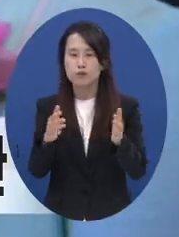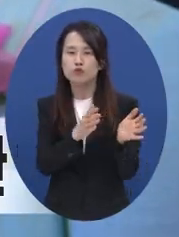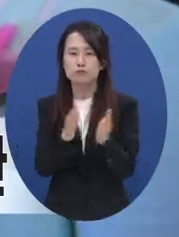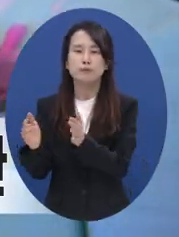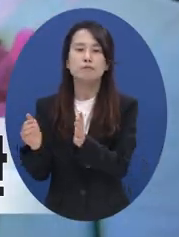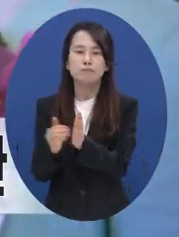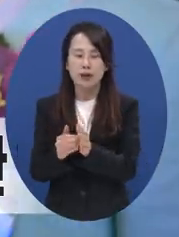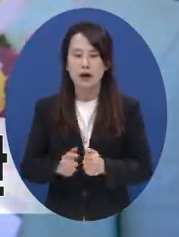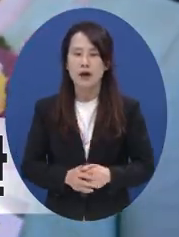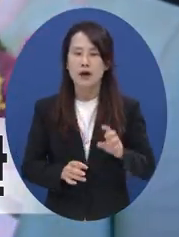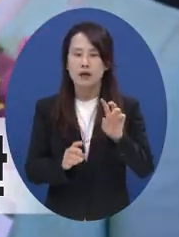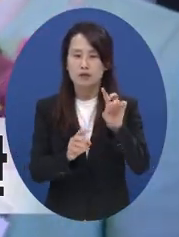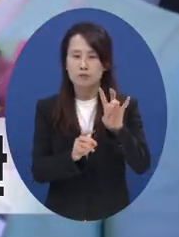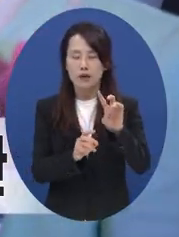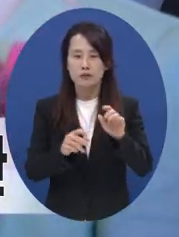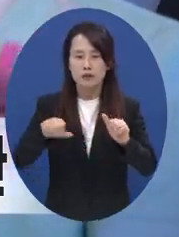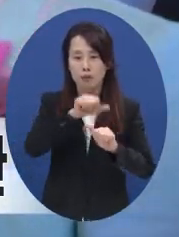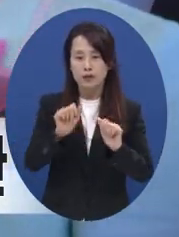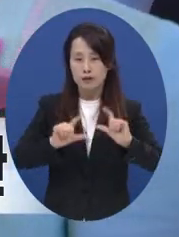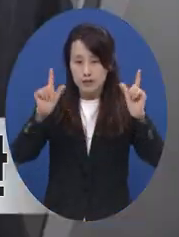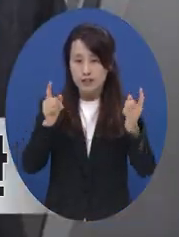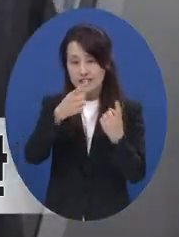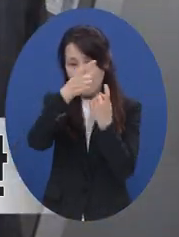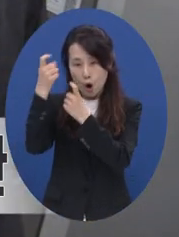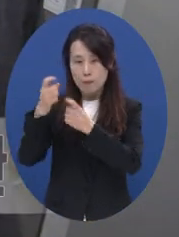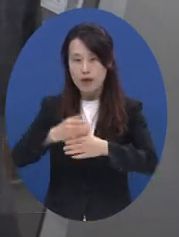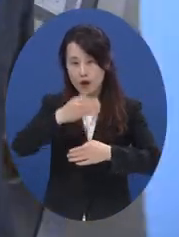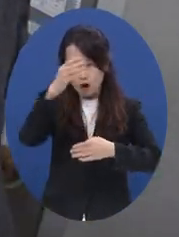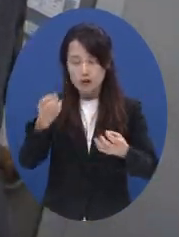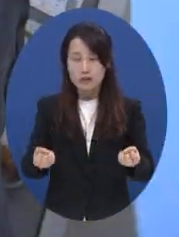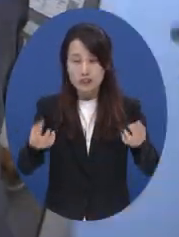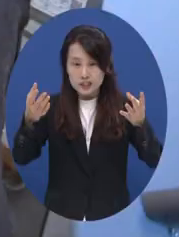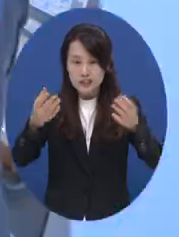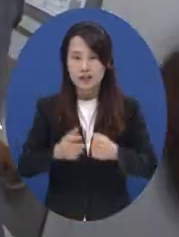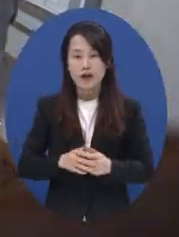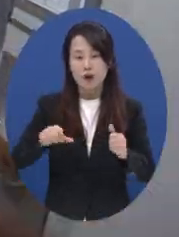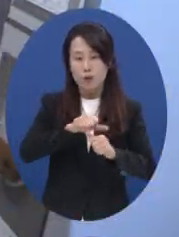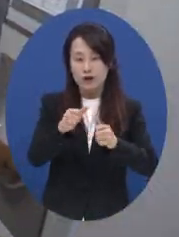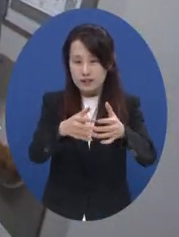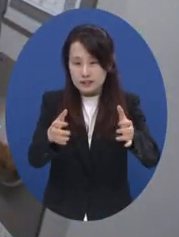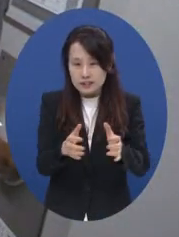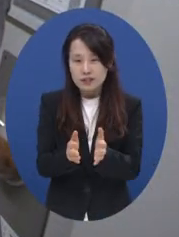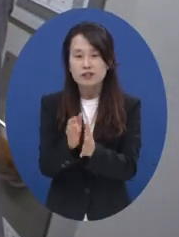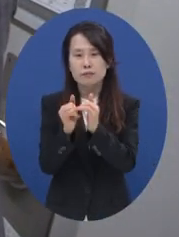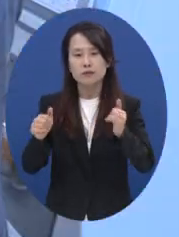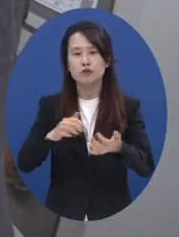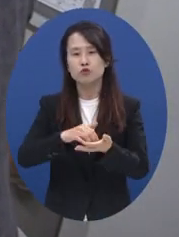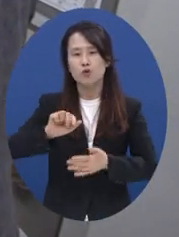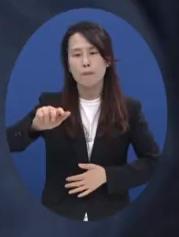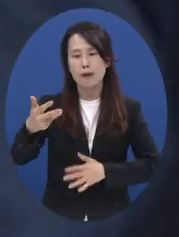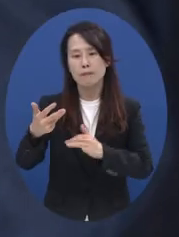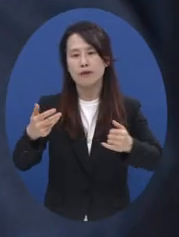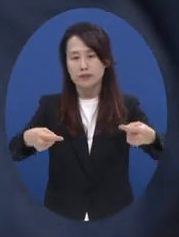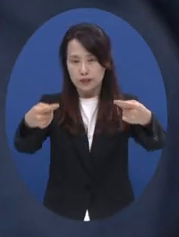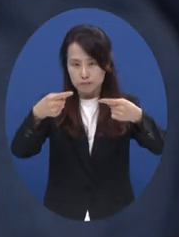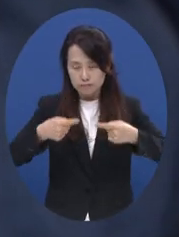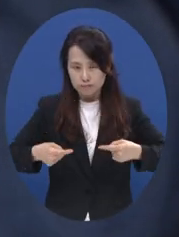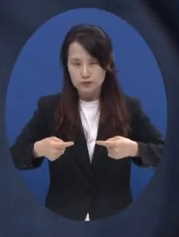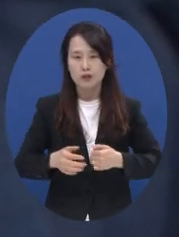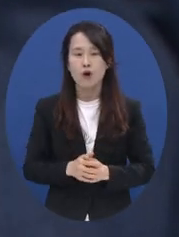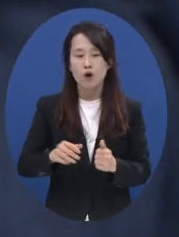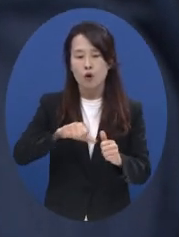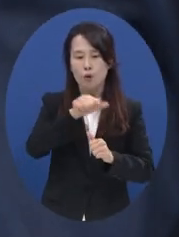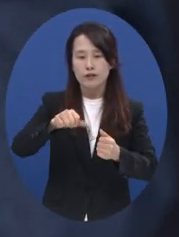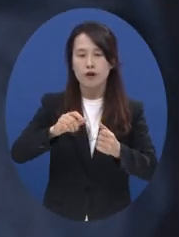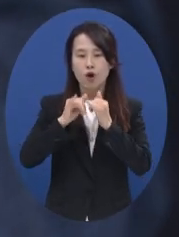곳입니다. 24번째 환경의 날을 기념해 열린 개관식에는 환경단체와 도민 등 800여 명이 참석한 가운데